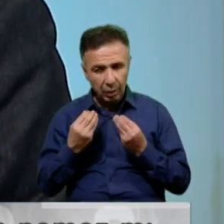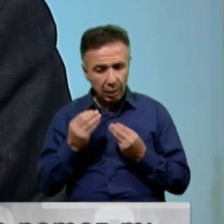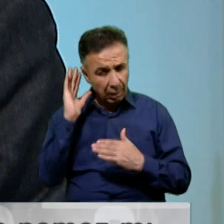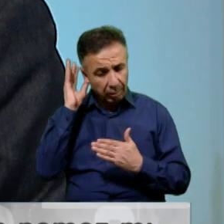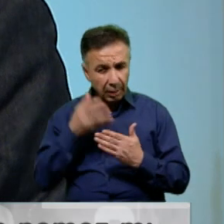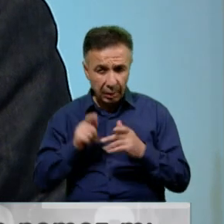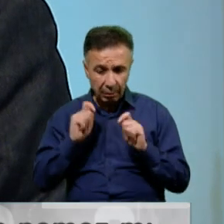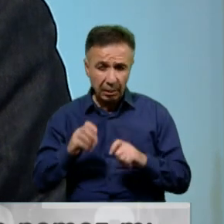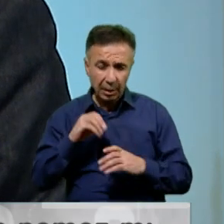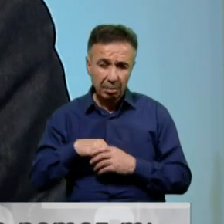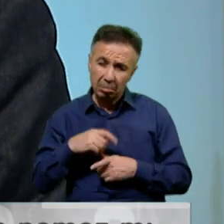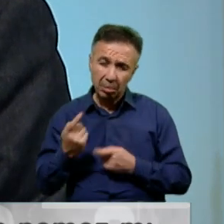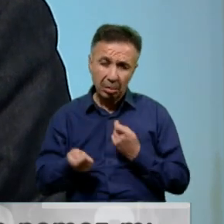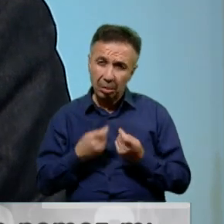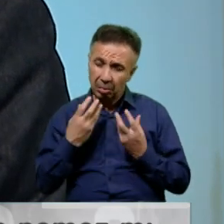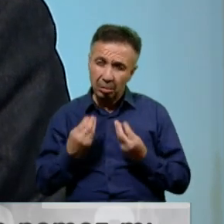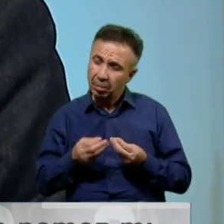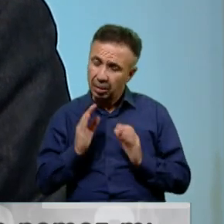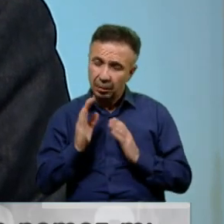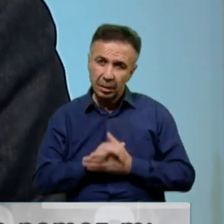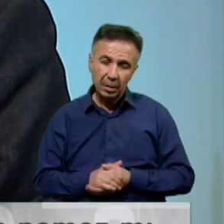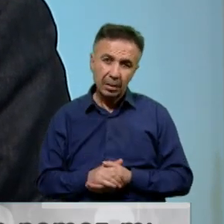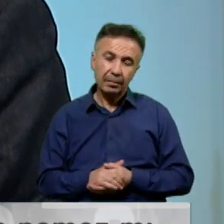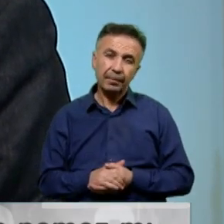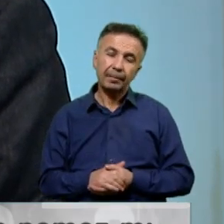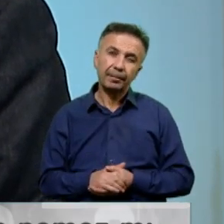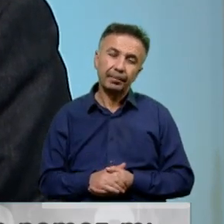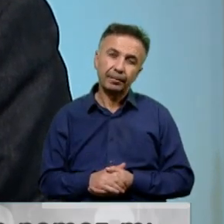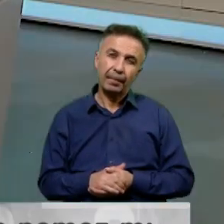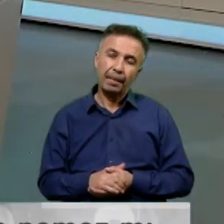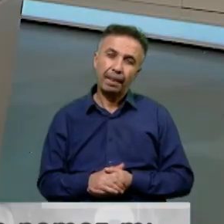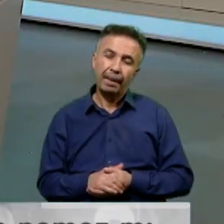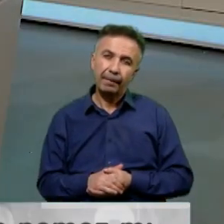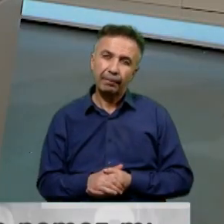için böyle bir gayretin içinde olabilir. Yani madem vakti var,